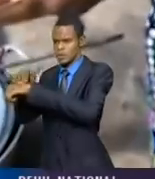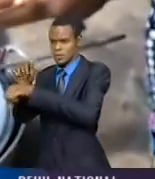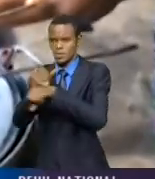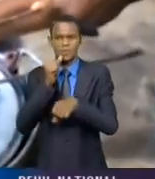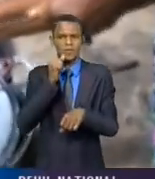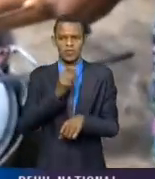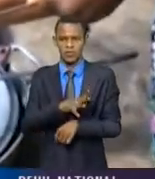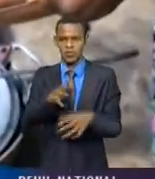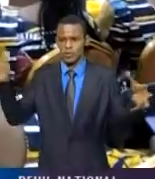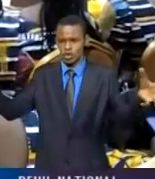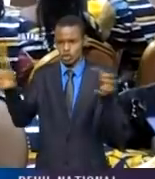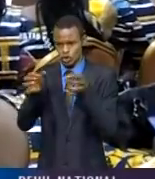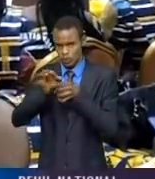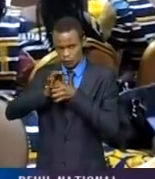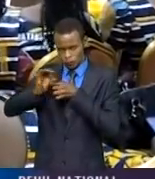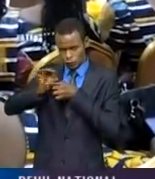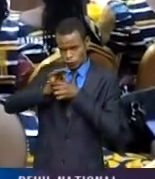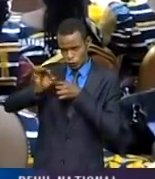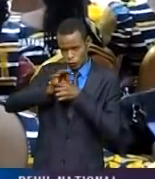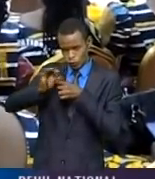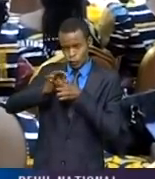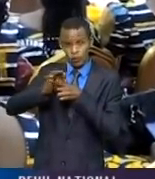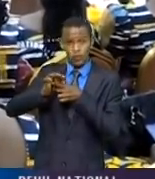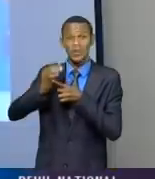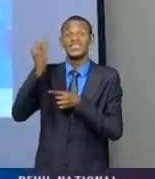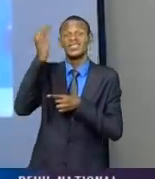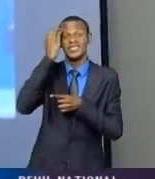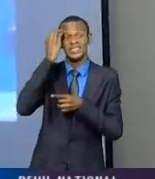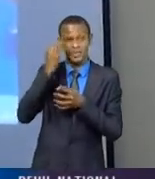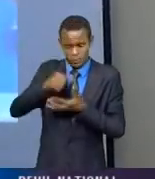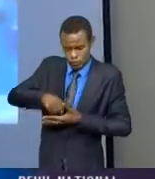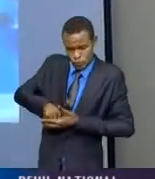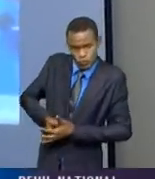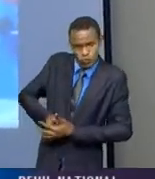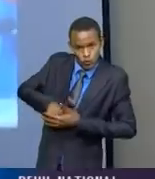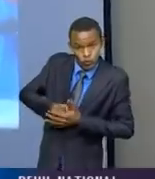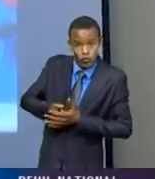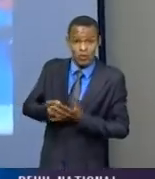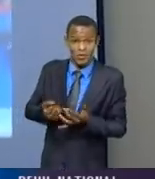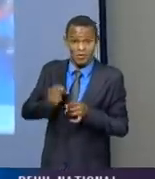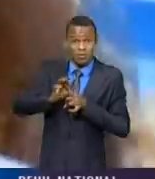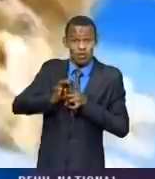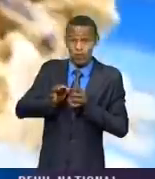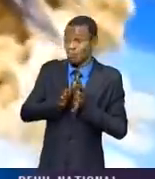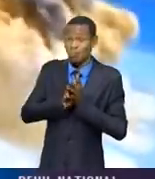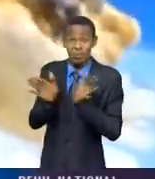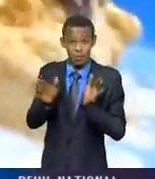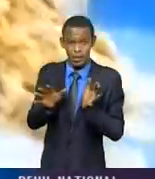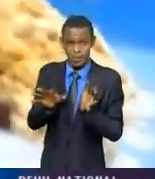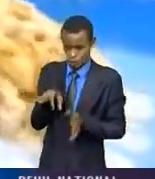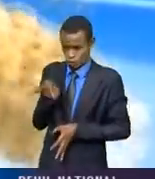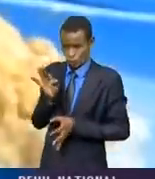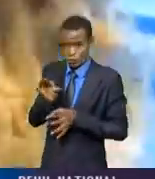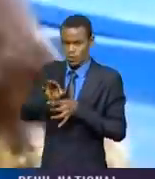s'est investi dans la formation du moins dans une série des formations sur la pâtisserie à base d'un aliment